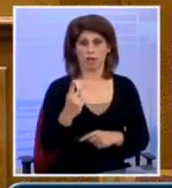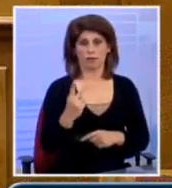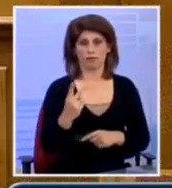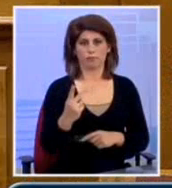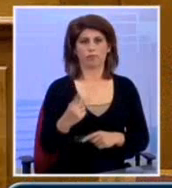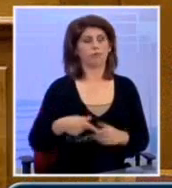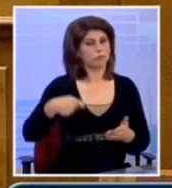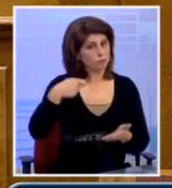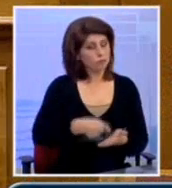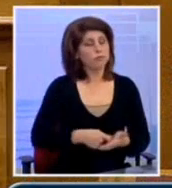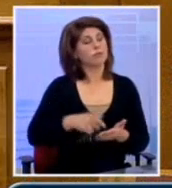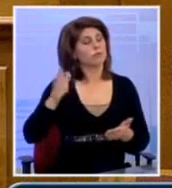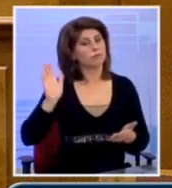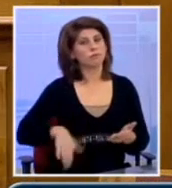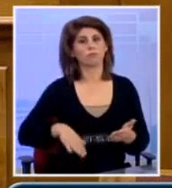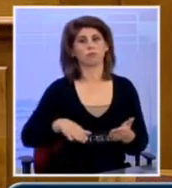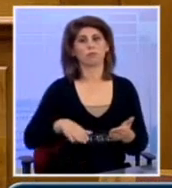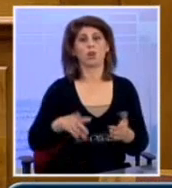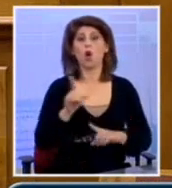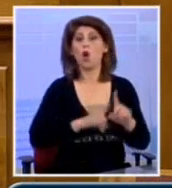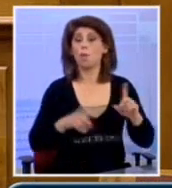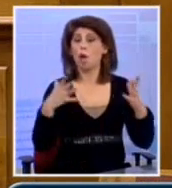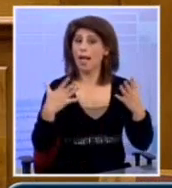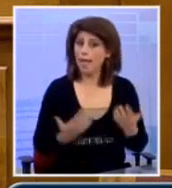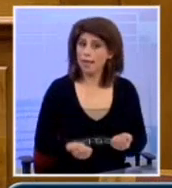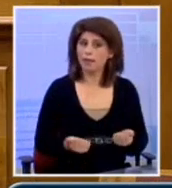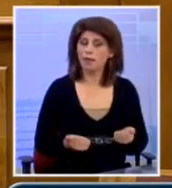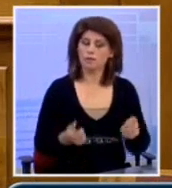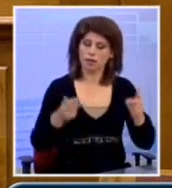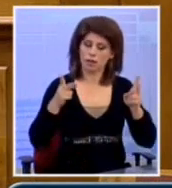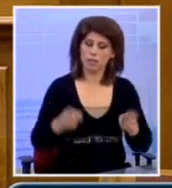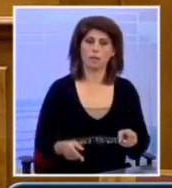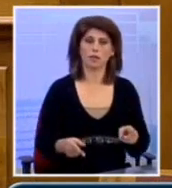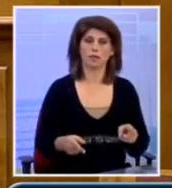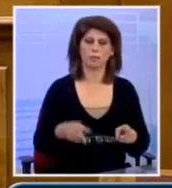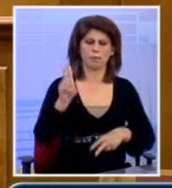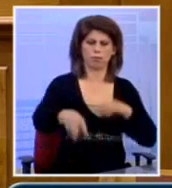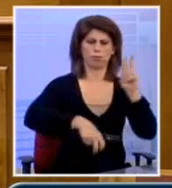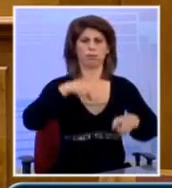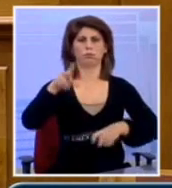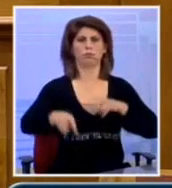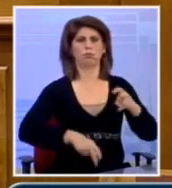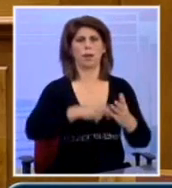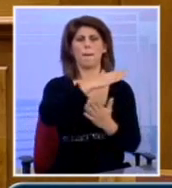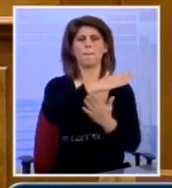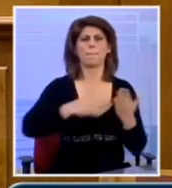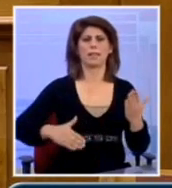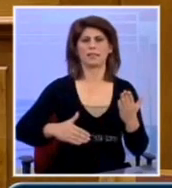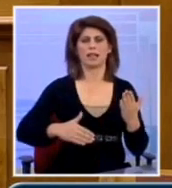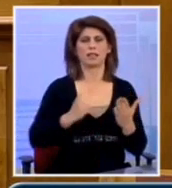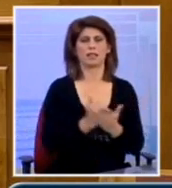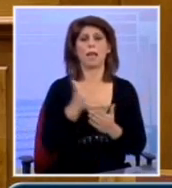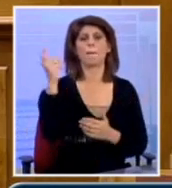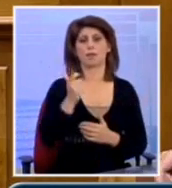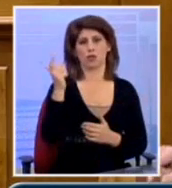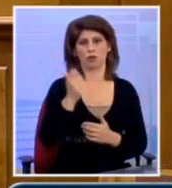για να πληρώσουν επιτέλους οι κατέχοντες και να σταματήσει η λαιλασία της μεσαίας τάξης και των